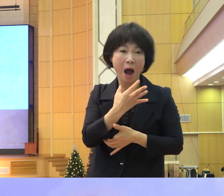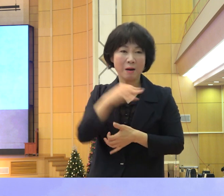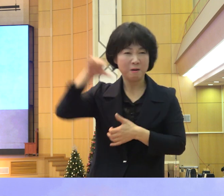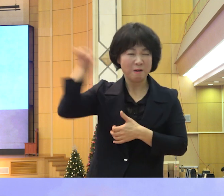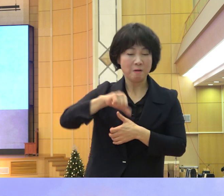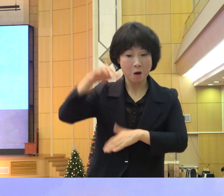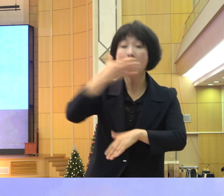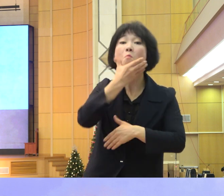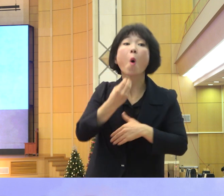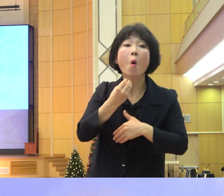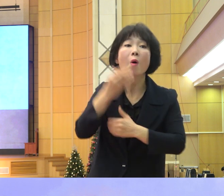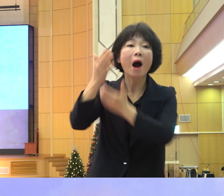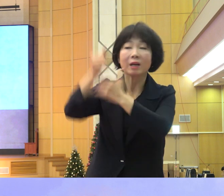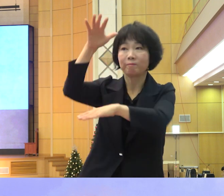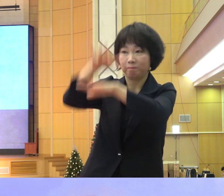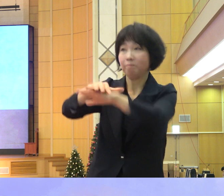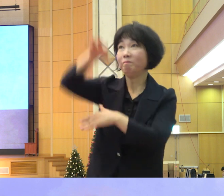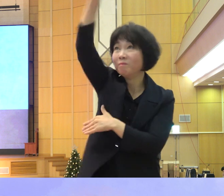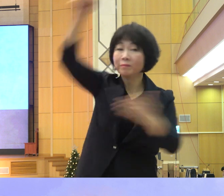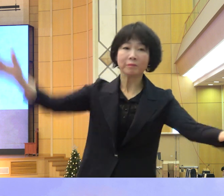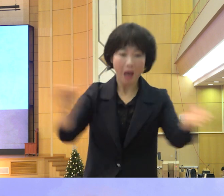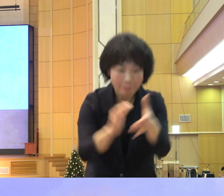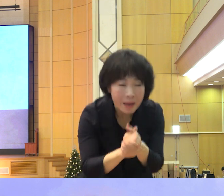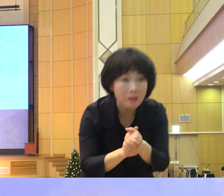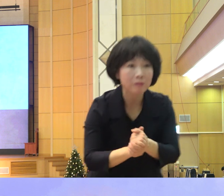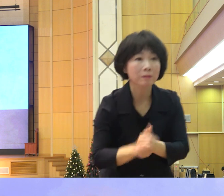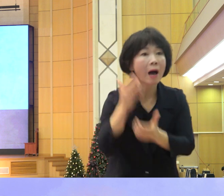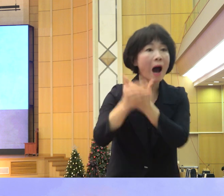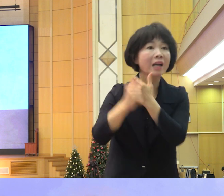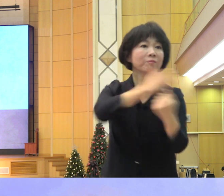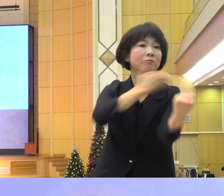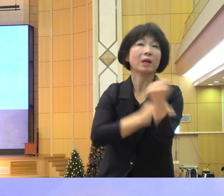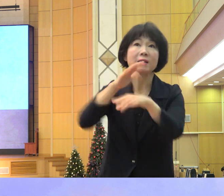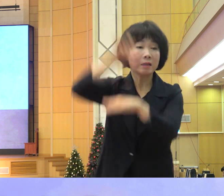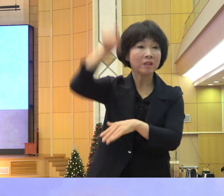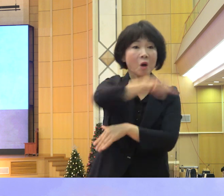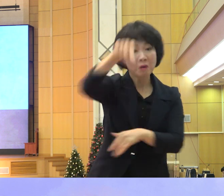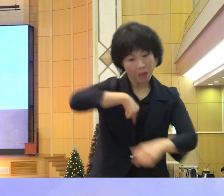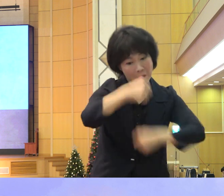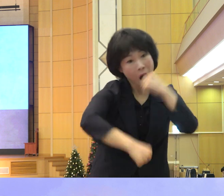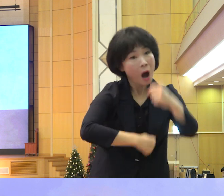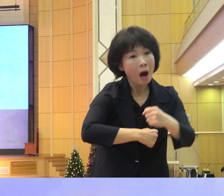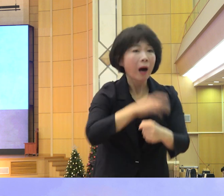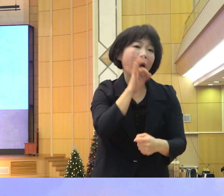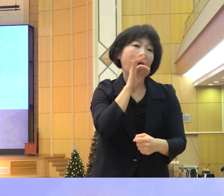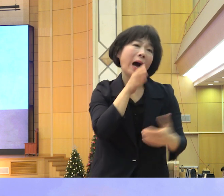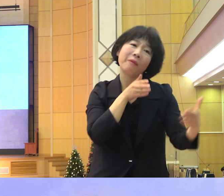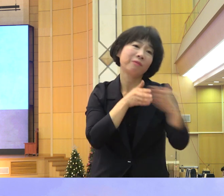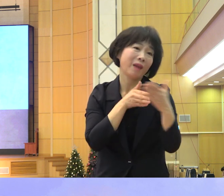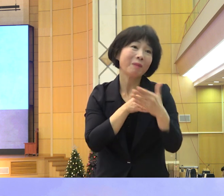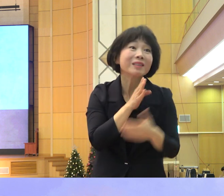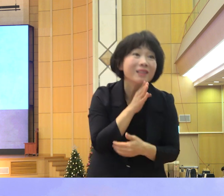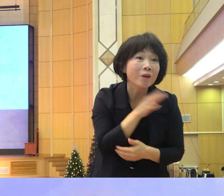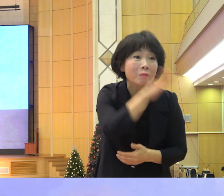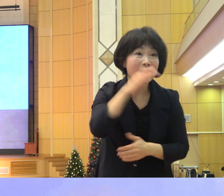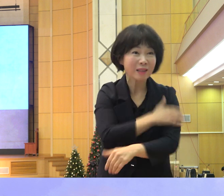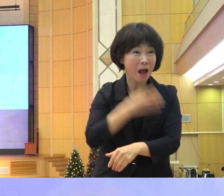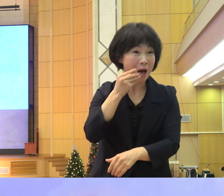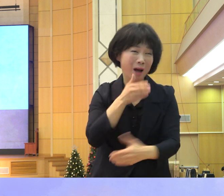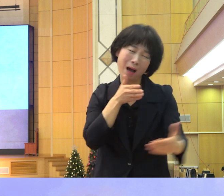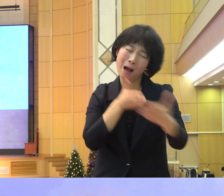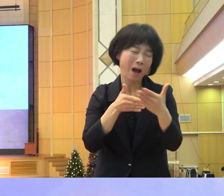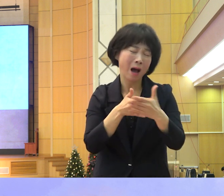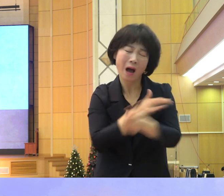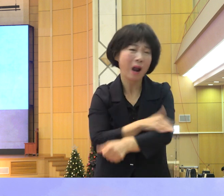화, 복이 주님께 있다. 여러분 마음대로 되는 게 아니야. 인생살이도 여러분 마음대로 되는 게